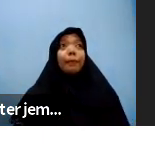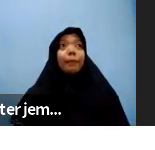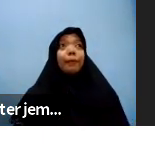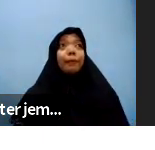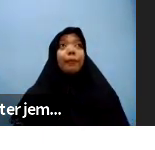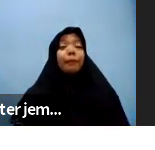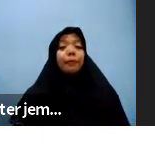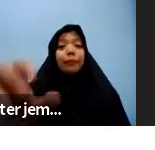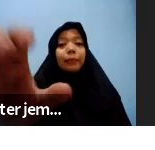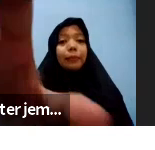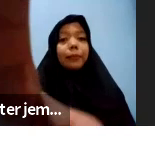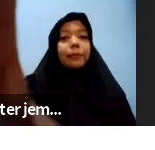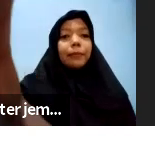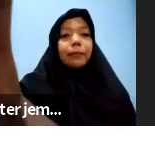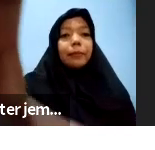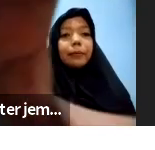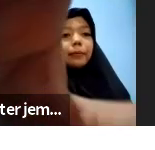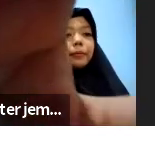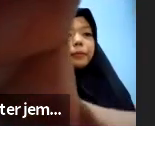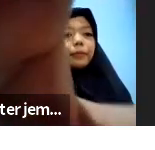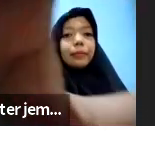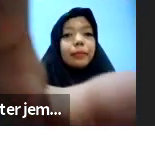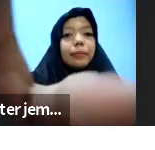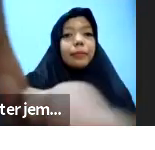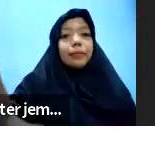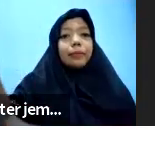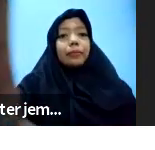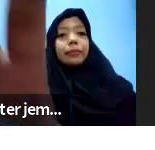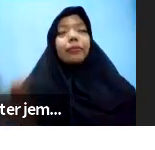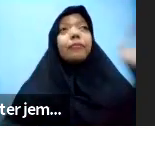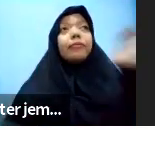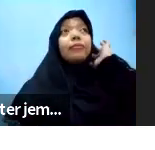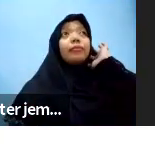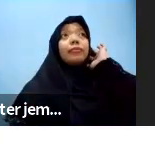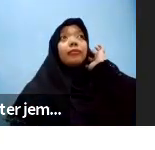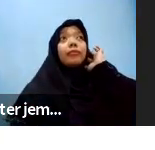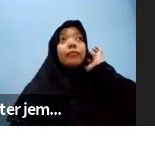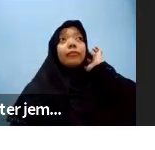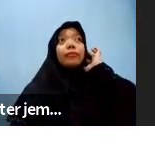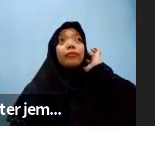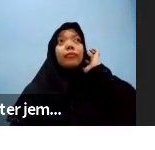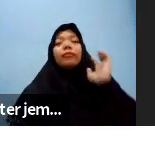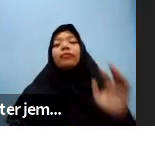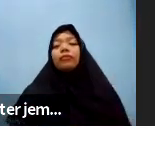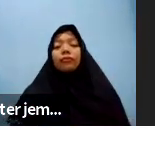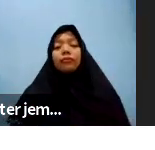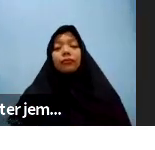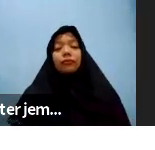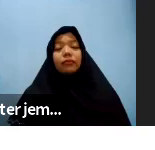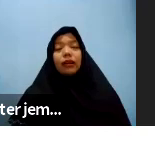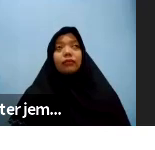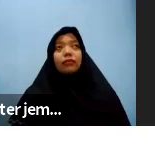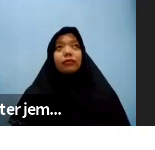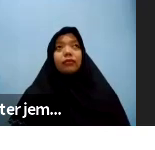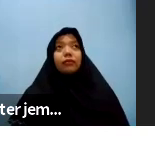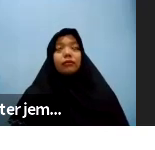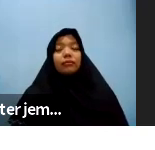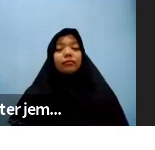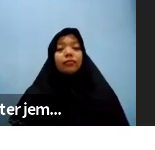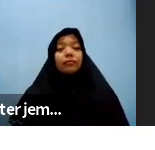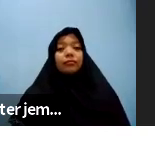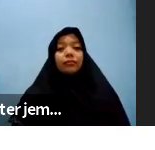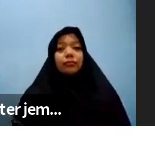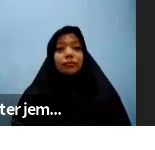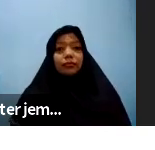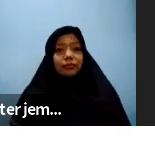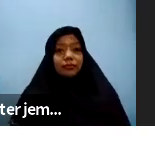dua hari Tentang apa 3 Januari Februari Maret April sampai Desember nah ini kalau kita